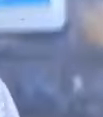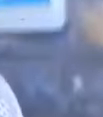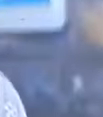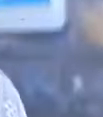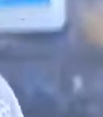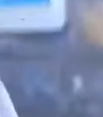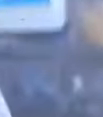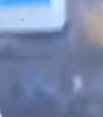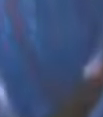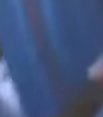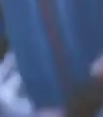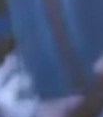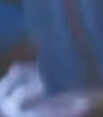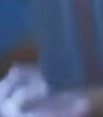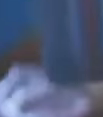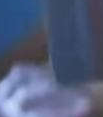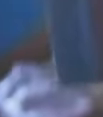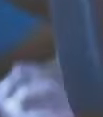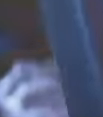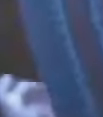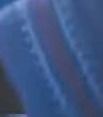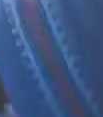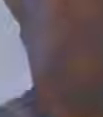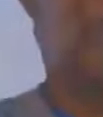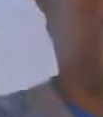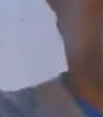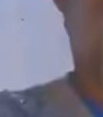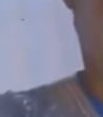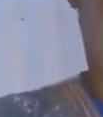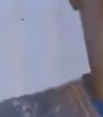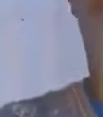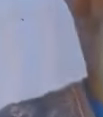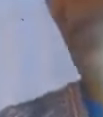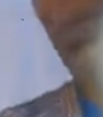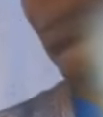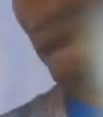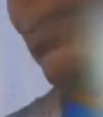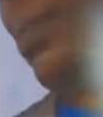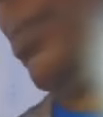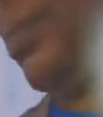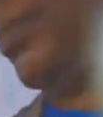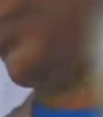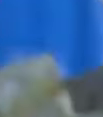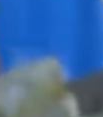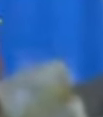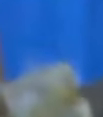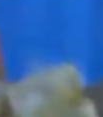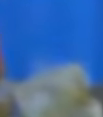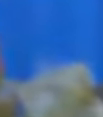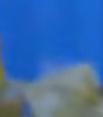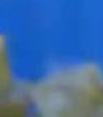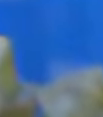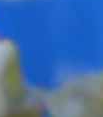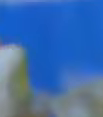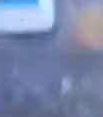Nafurahia BBI kukumbuka wazee kama sisi wa miaka 65 tena zaidi. Bima ya afya itakuwa bure kwangu na